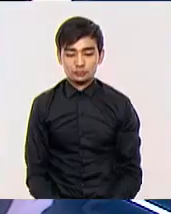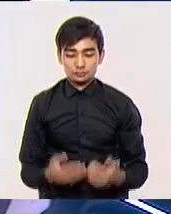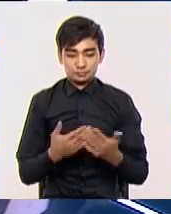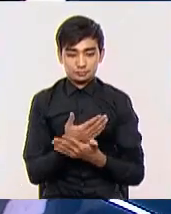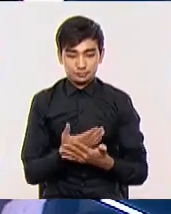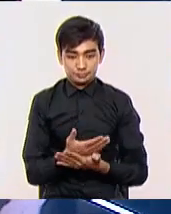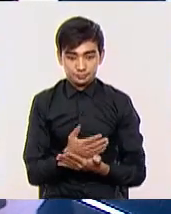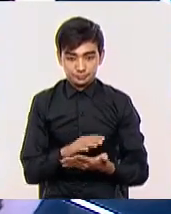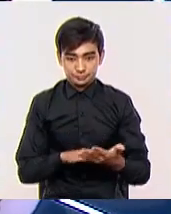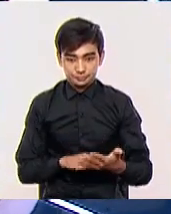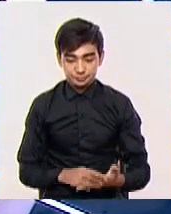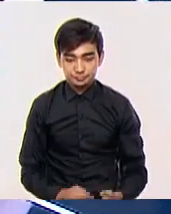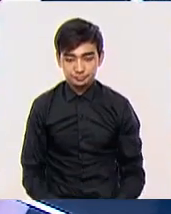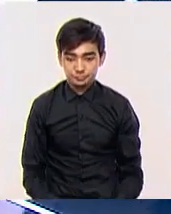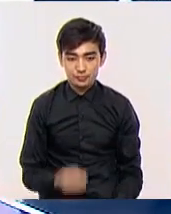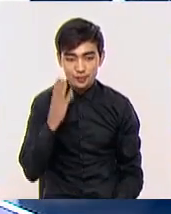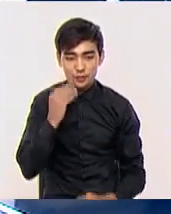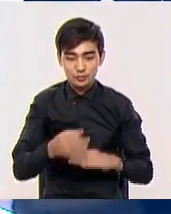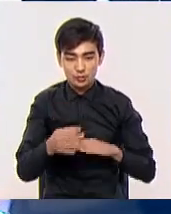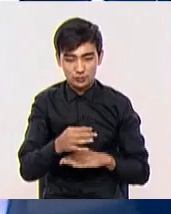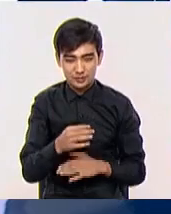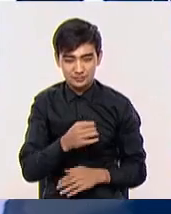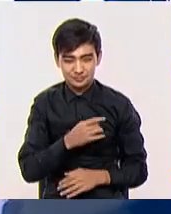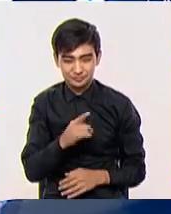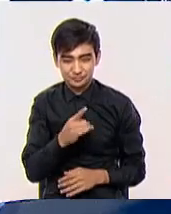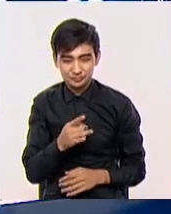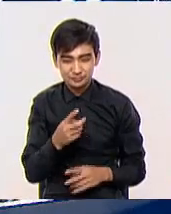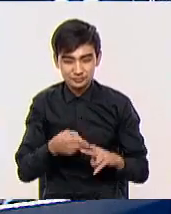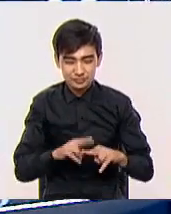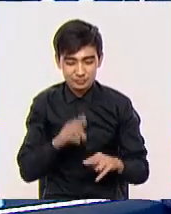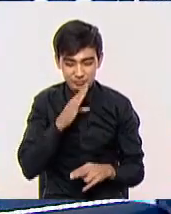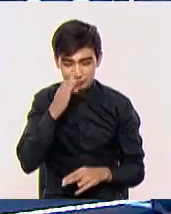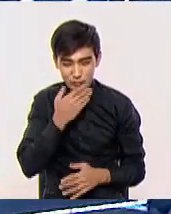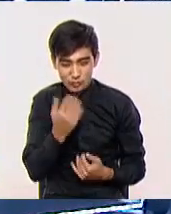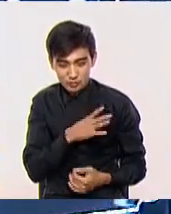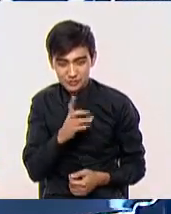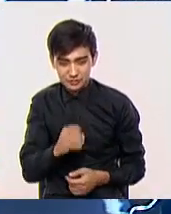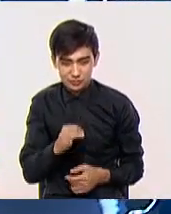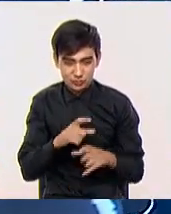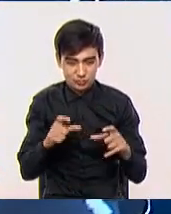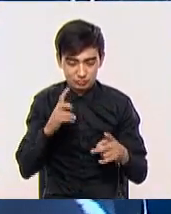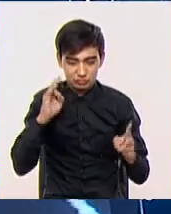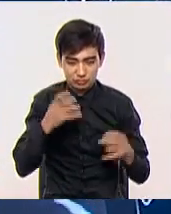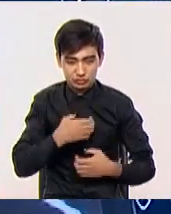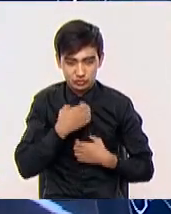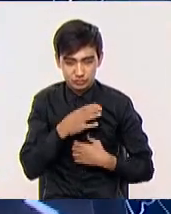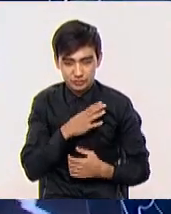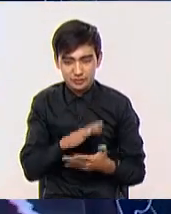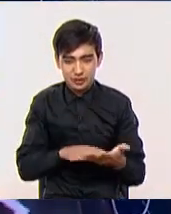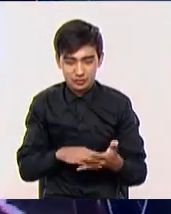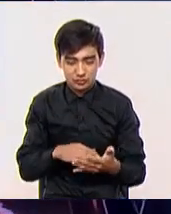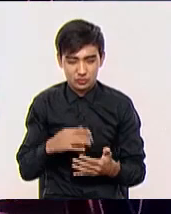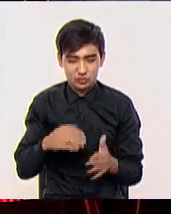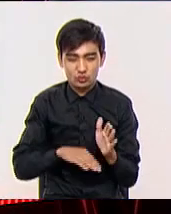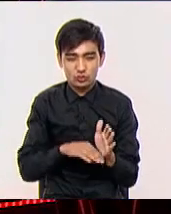Тікелей эфирде информ бюро. Алматы облысында жетім баланың көрген азабы желі қолданушыларының жағасын ұстатып арты даумен жалғасты.